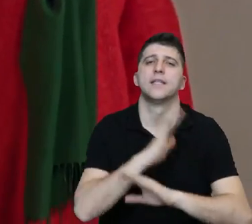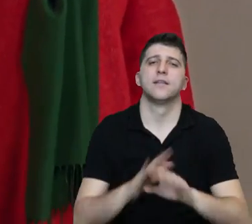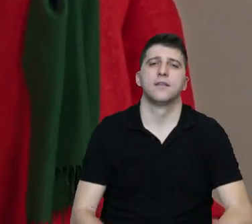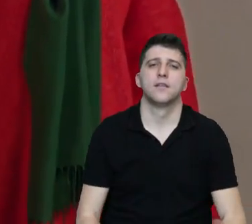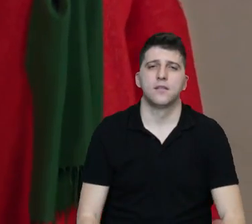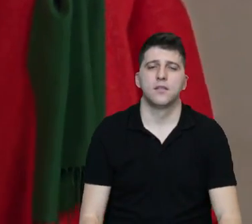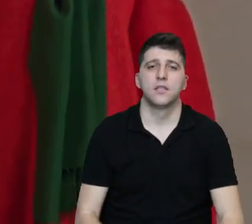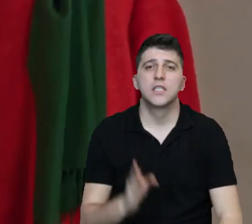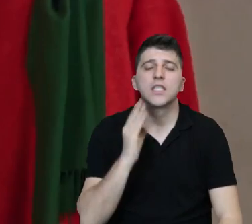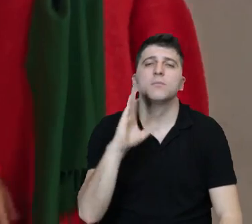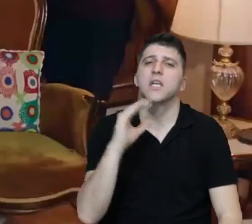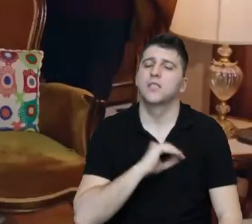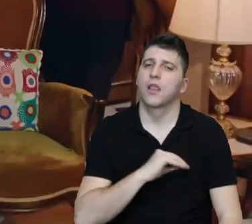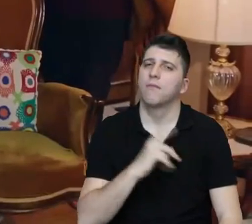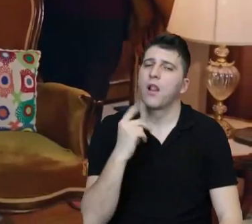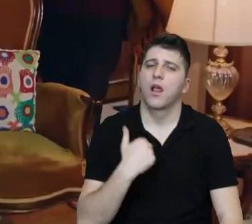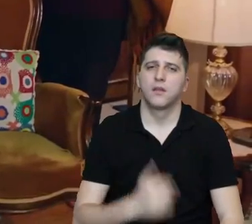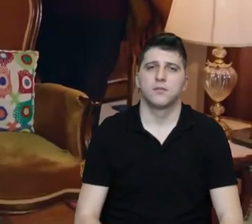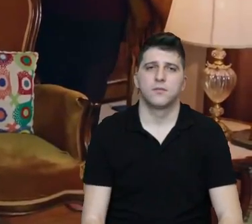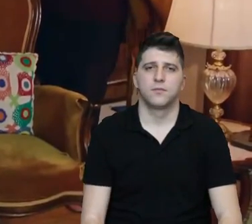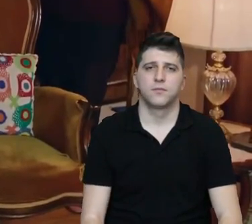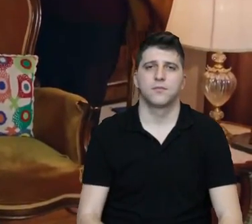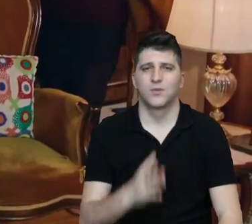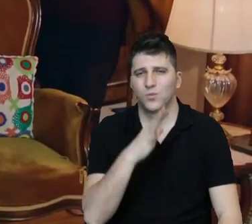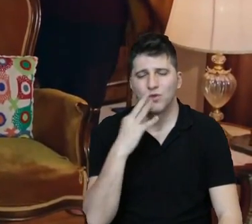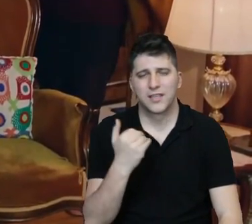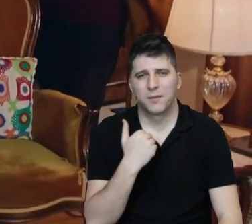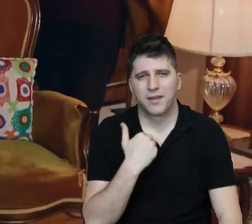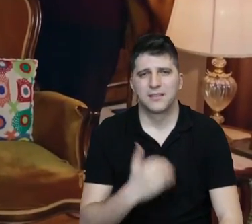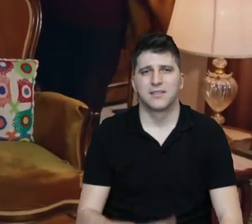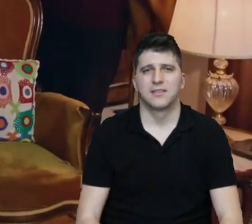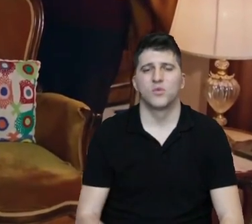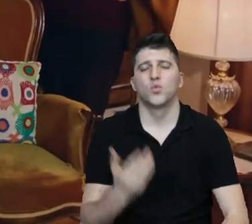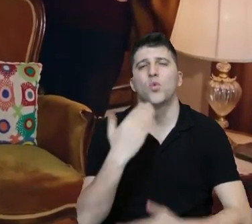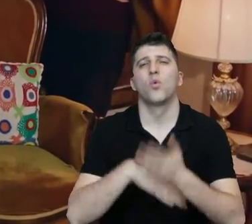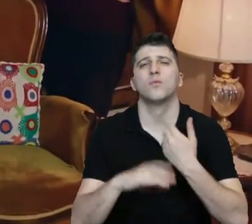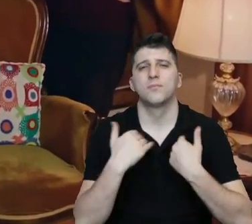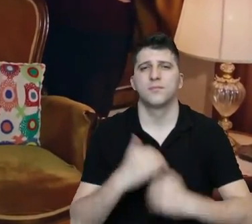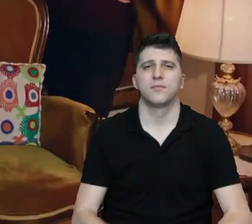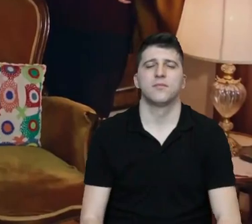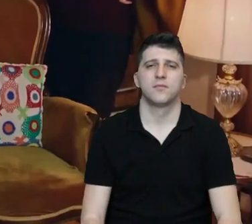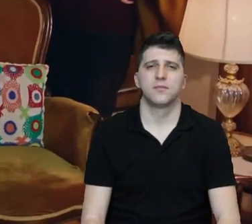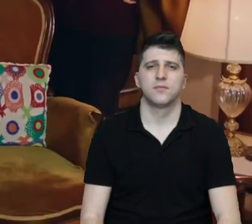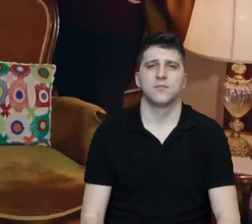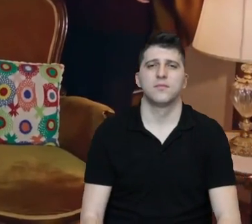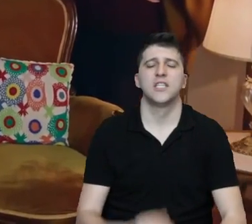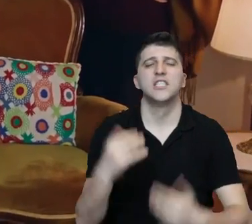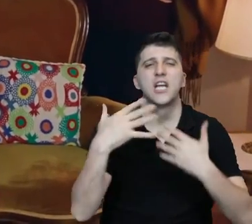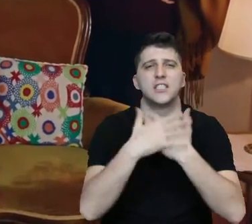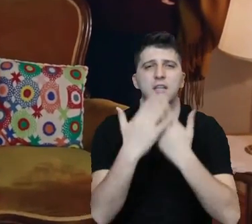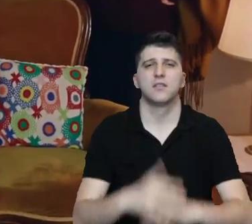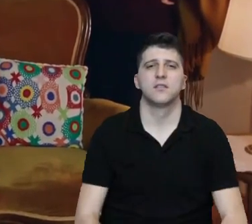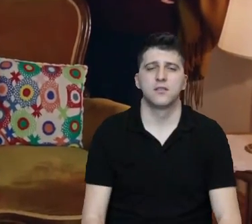Bir an hiç gitmeyecekler sandım. Hadi bana da müsaade. Ben de iyi yoruldum. Allah rahatlık